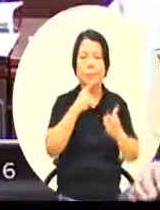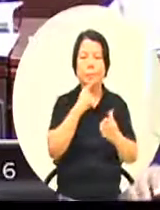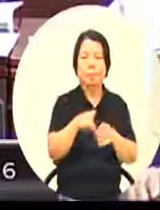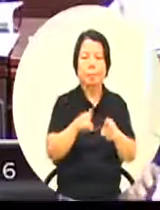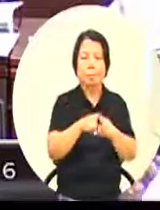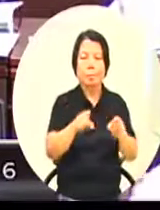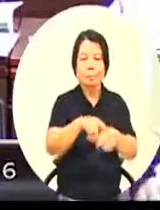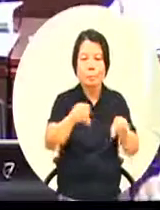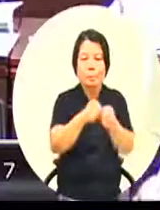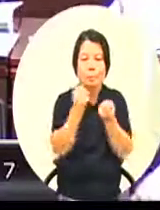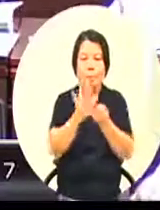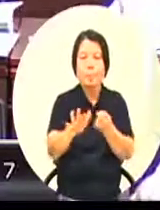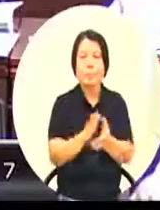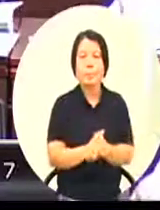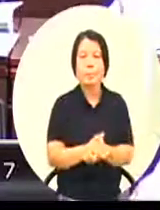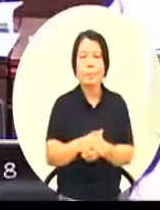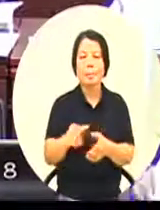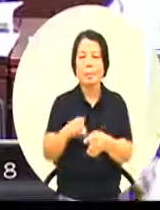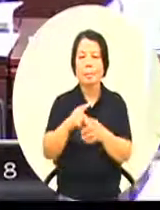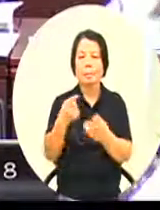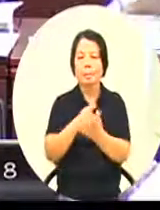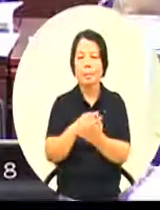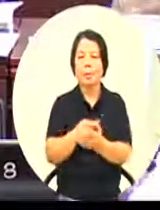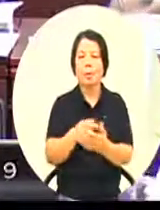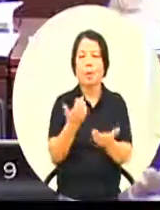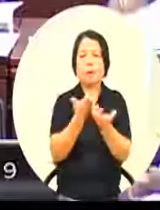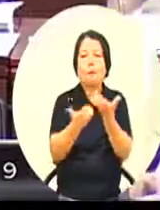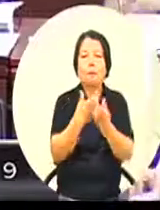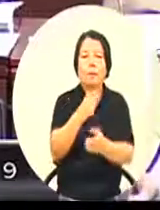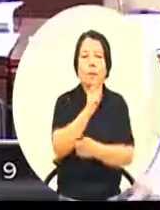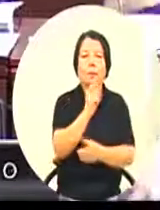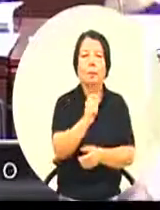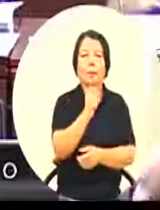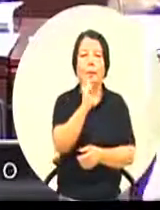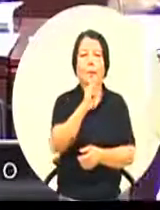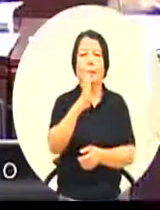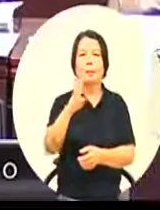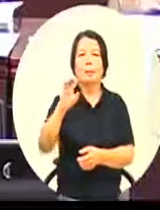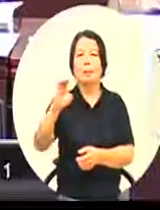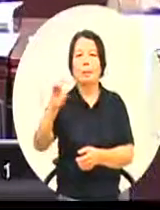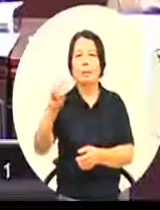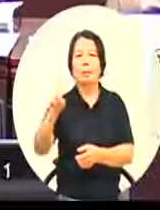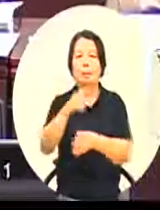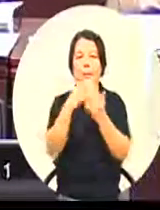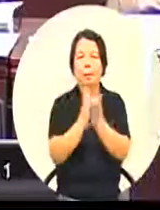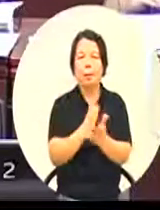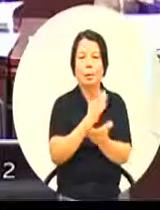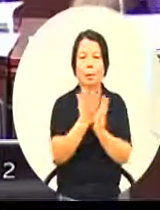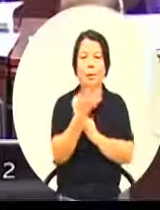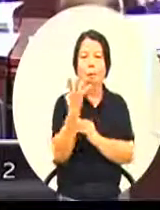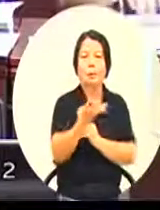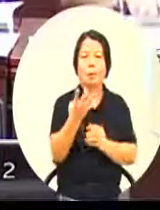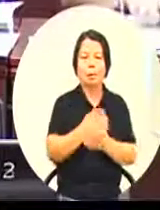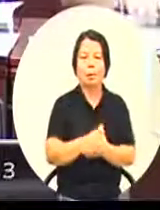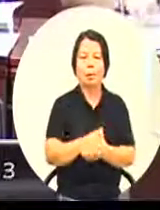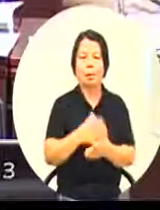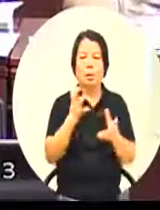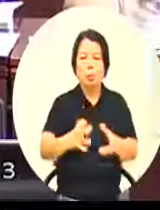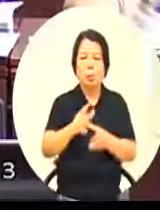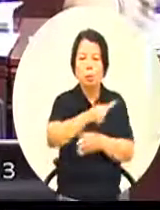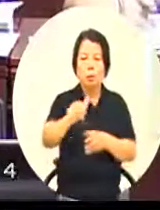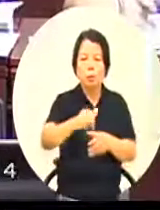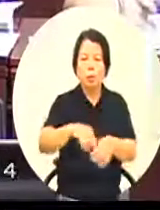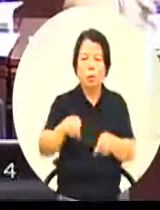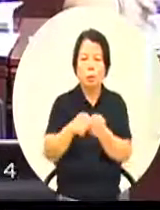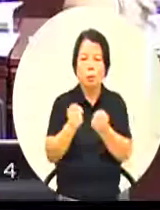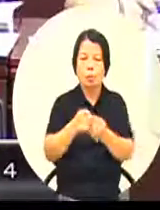受损哦，有一种叫做我们分成 A、B、C、D 四种等级，如果第四种等级就是设备物品的损坏或者抢